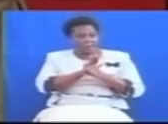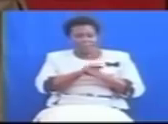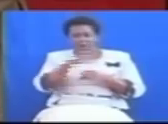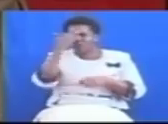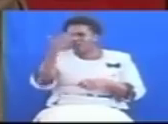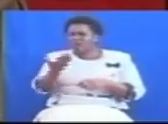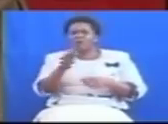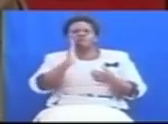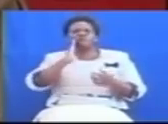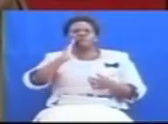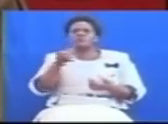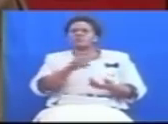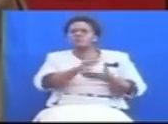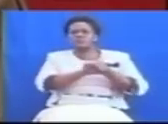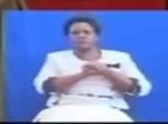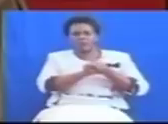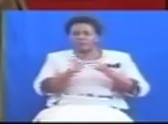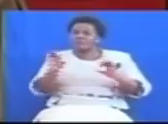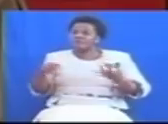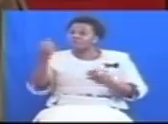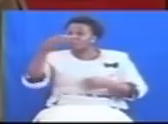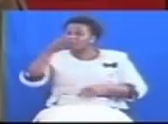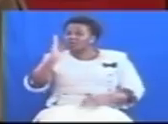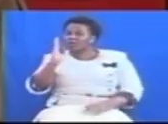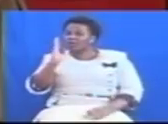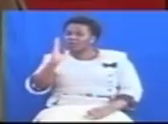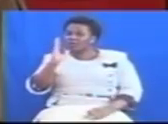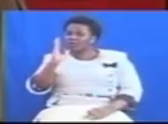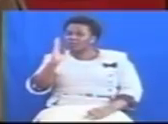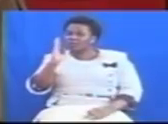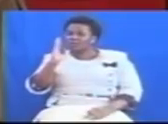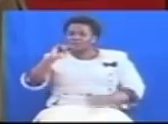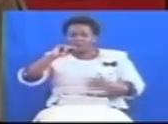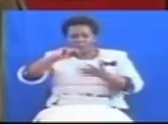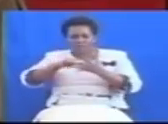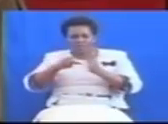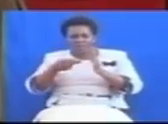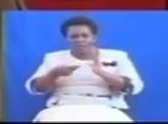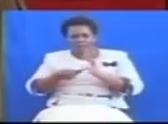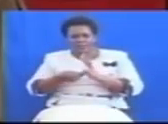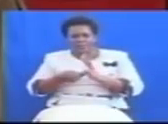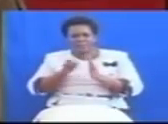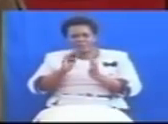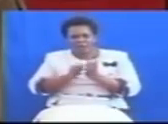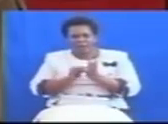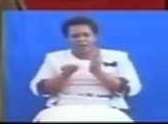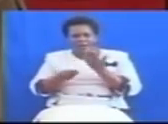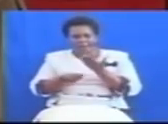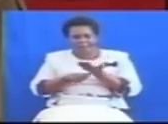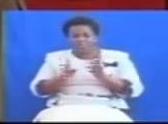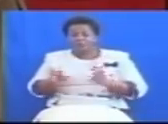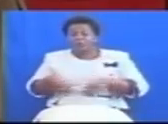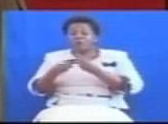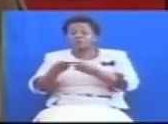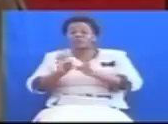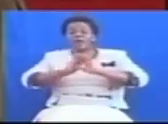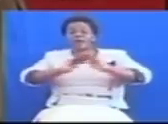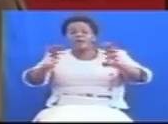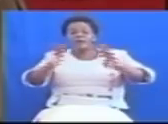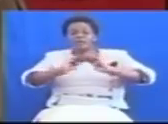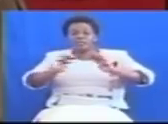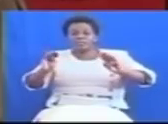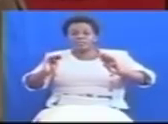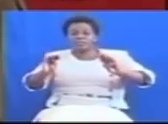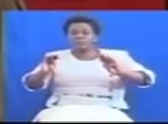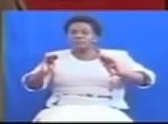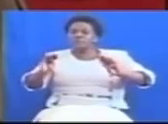muungano, je, serikali ina mkakati gani wa kutoa elimu ya kutosha hasa kwa